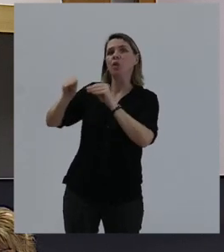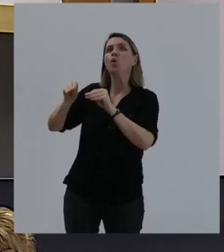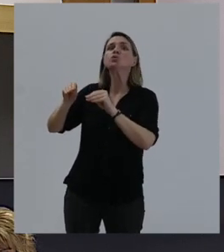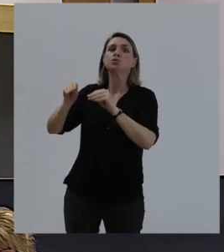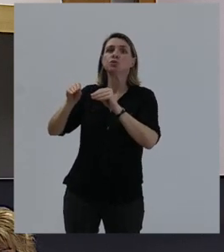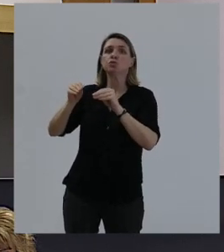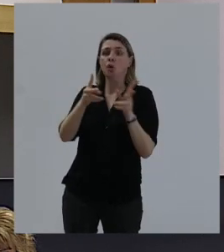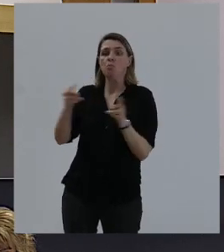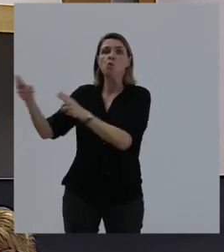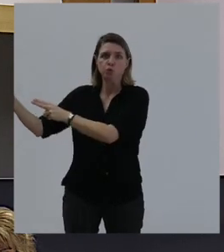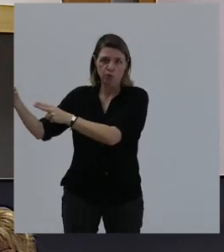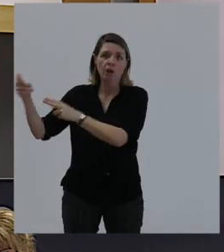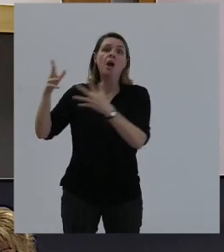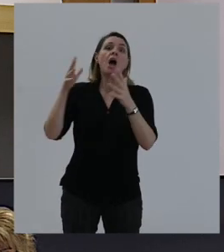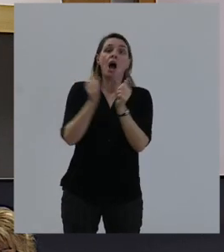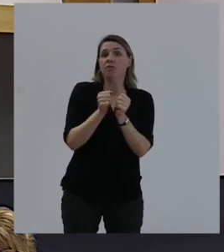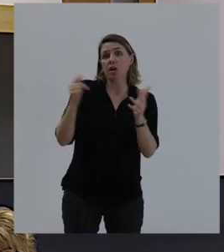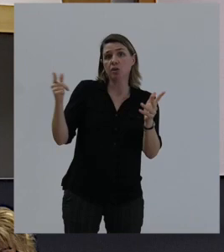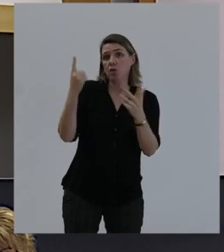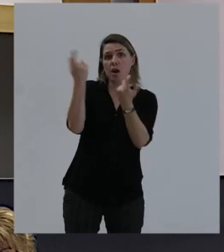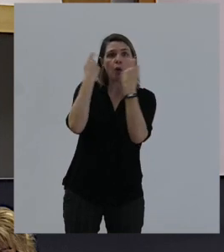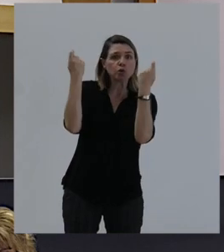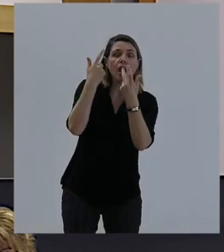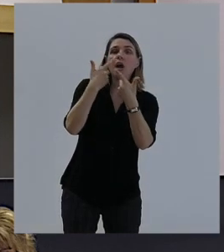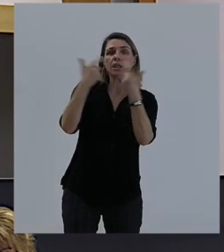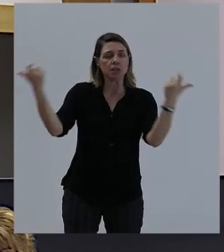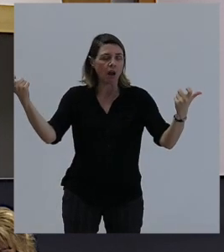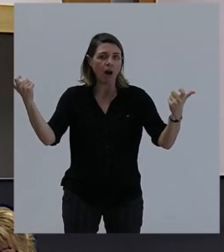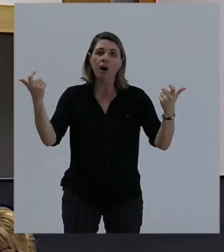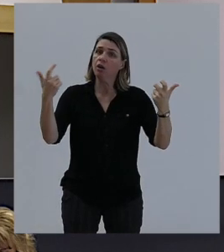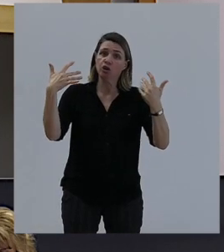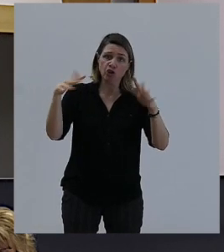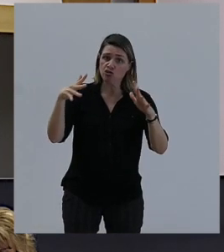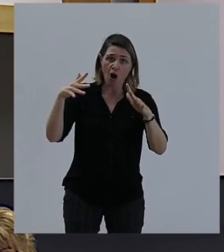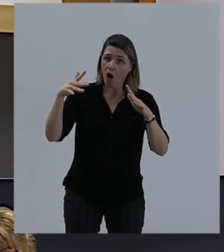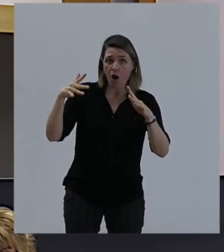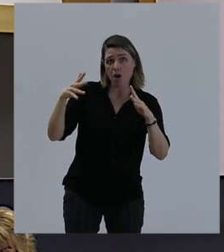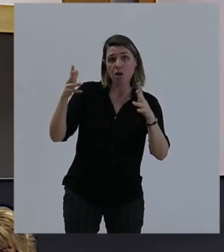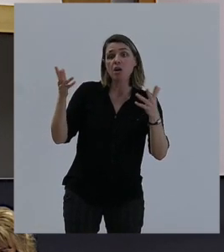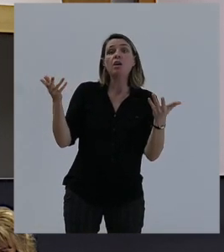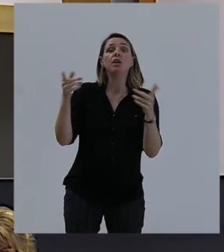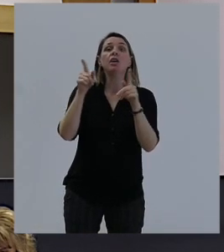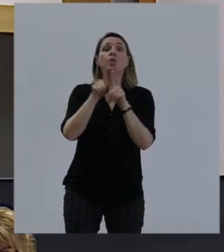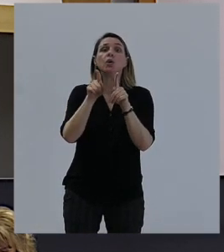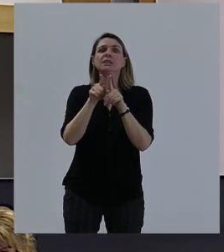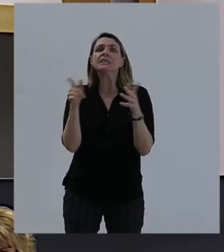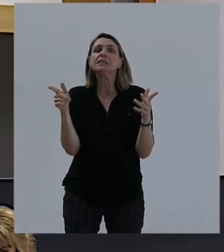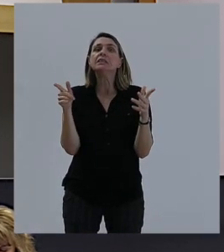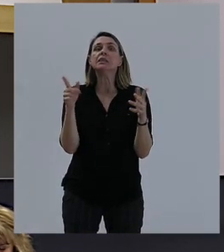partenaires de la région, les partenaires ESR, Pau, La Rochelle, etc. etc. Voilà. Et ensuite, plus